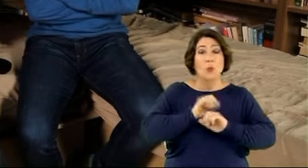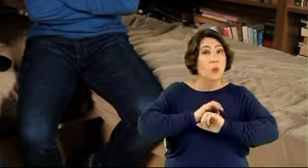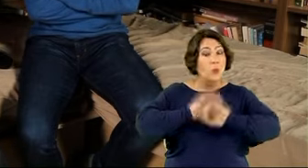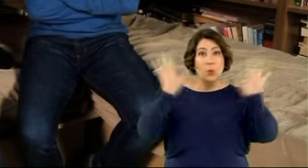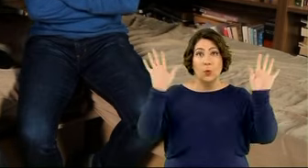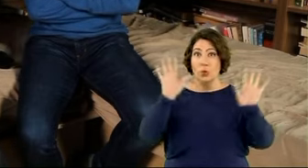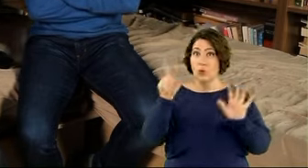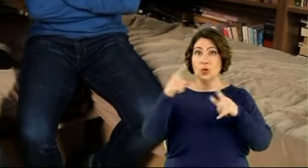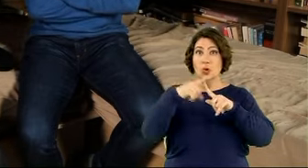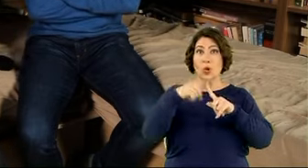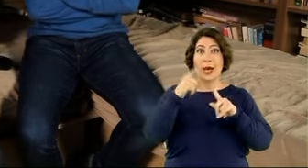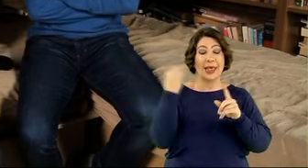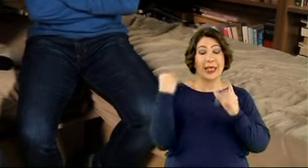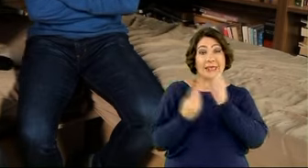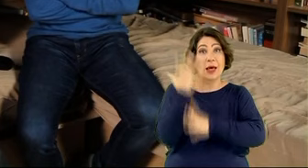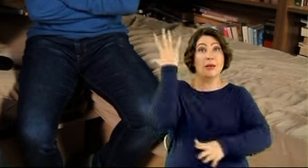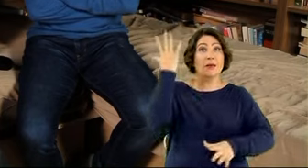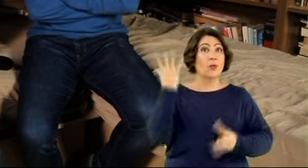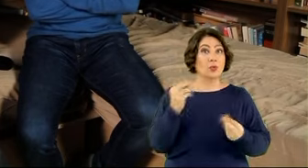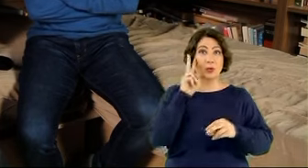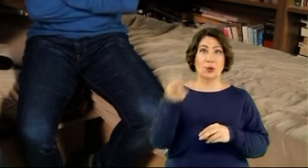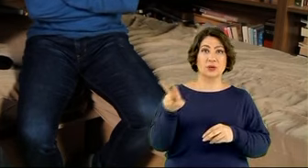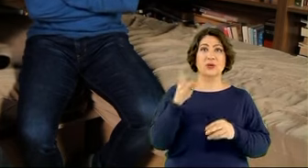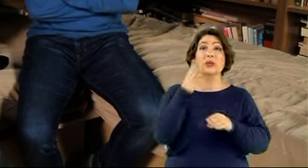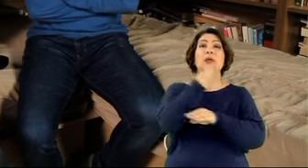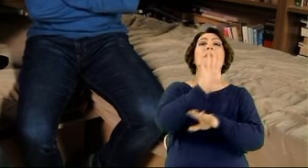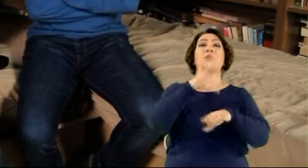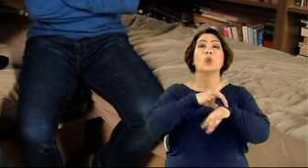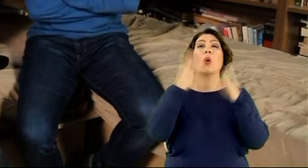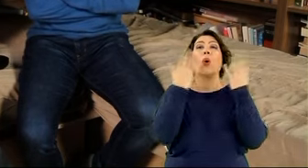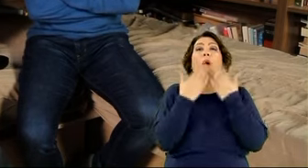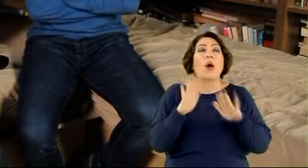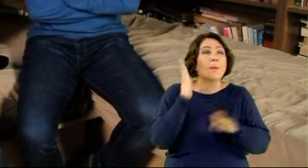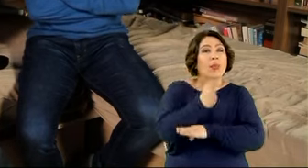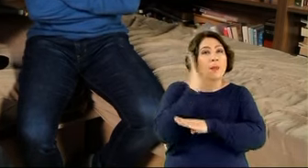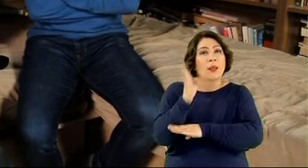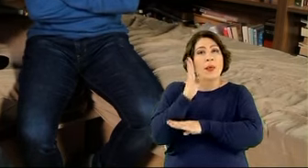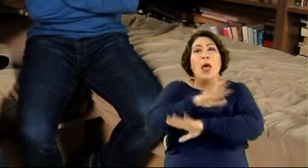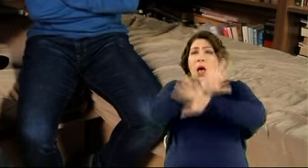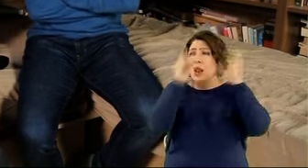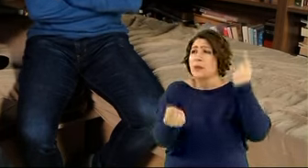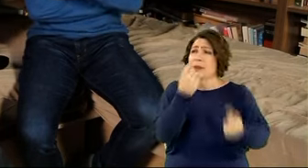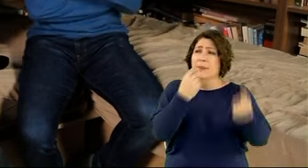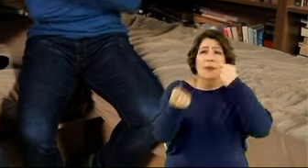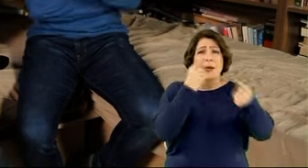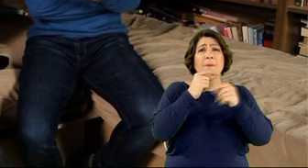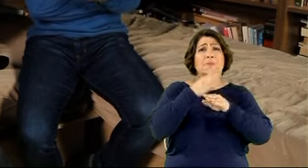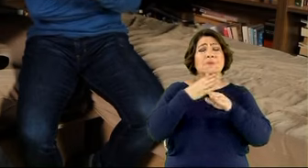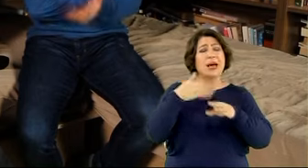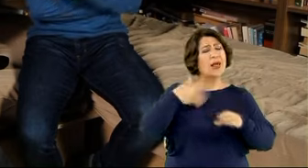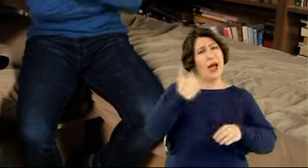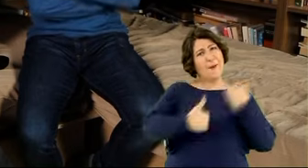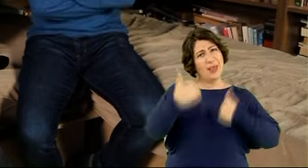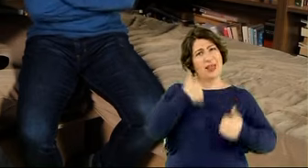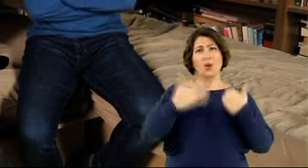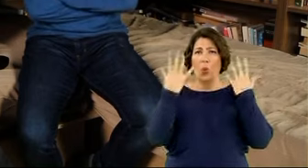o gün Tolga Bey'in yeniden doğduğunu keşfettik. Ya gitmediğim doktor kalmadı. Her türlü ilacı denedim. Hatta bıçak altına yatman